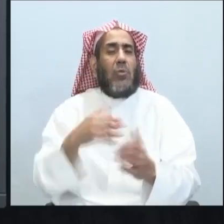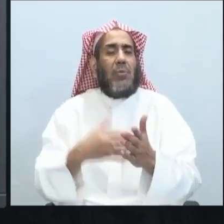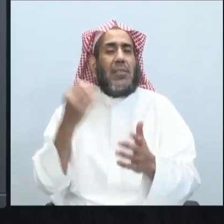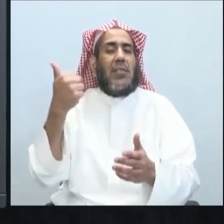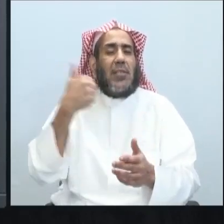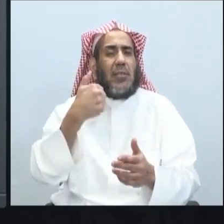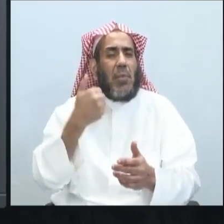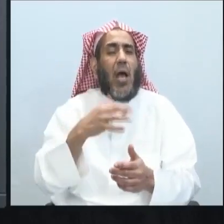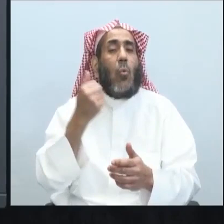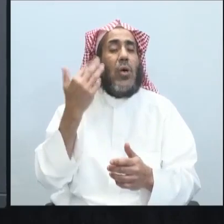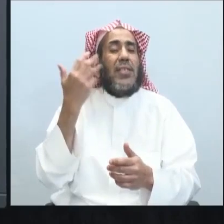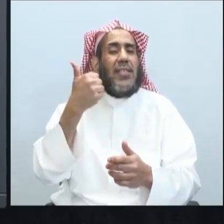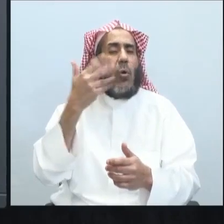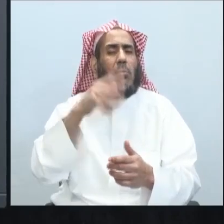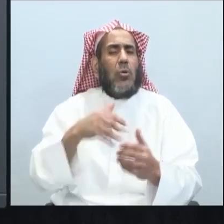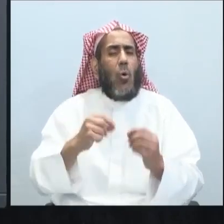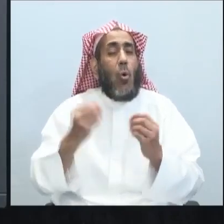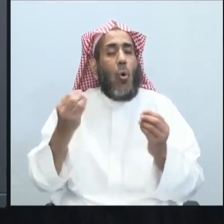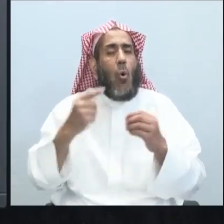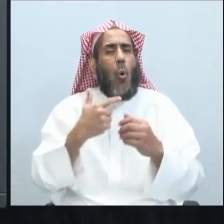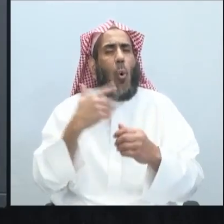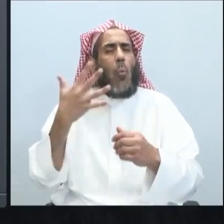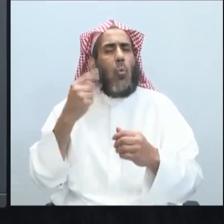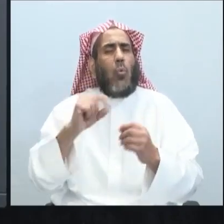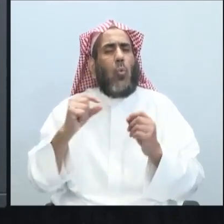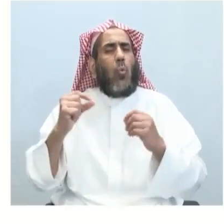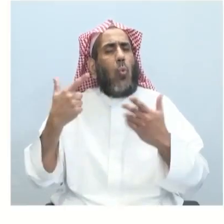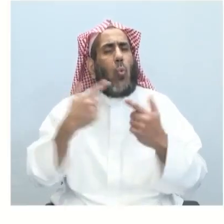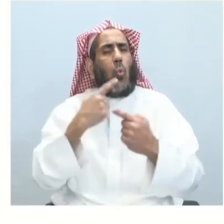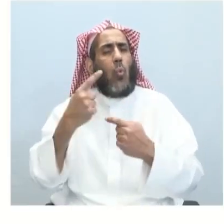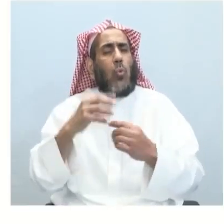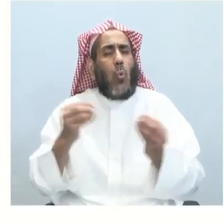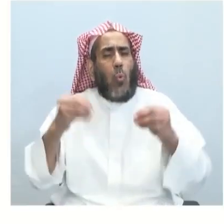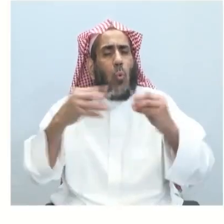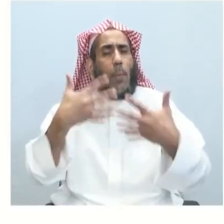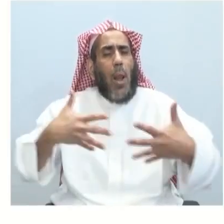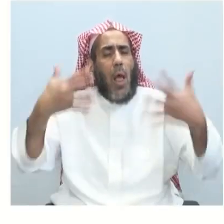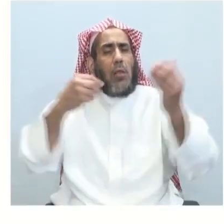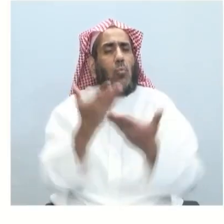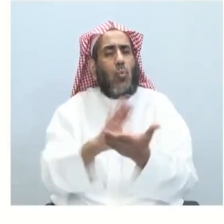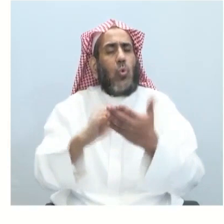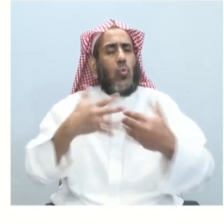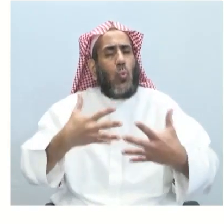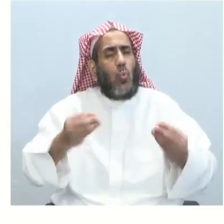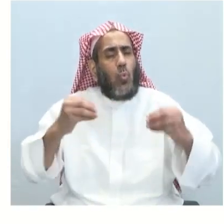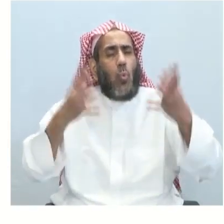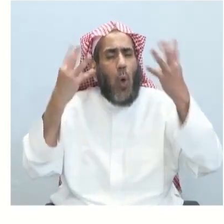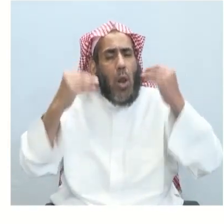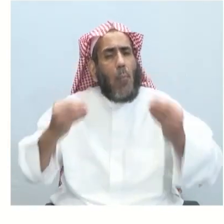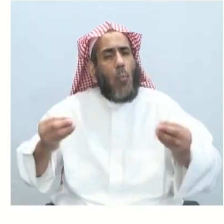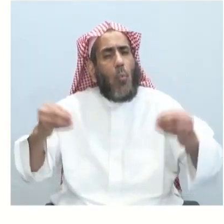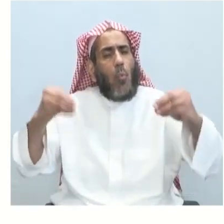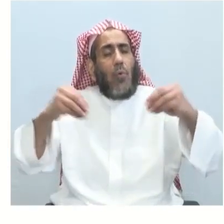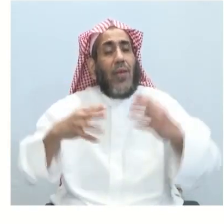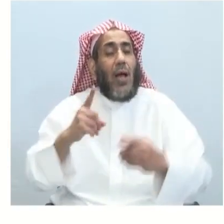العصر استمر خمسه قرون وكان مليء وزاهر وزاخر بالادب والترجمات ازدهر العلم ازدهارا كبيرا جدا في